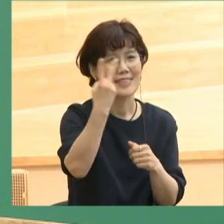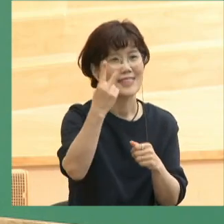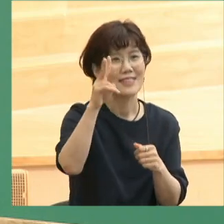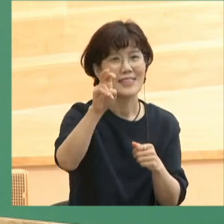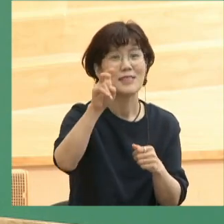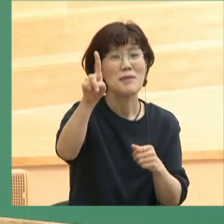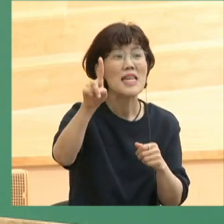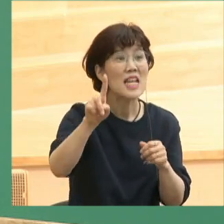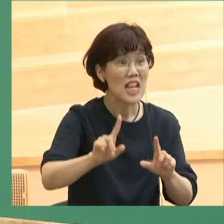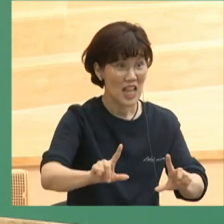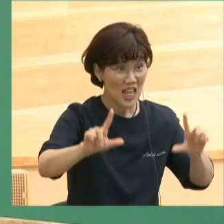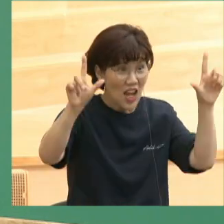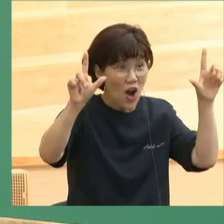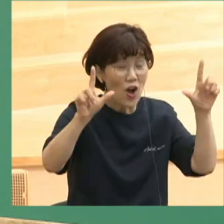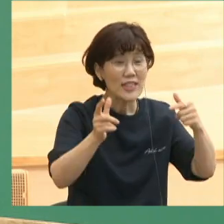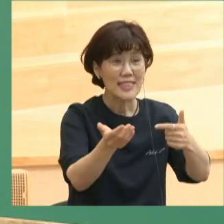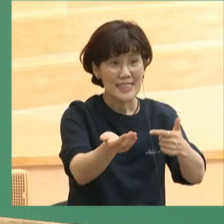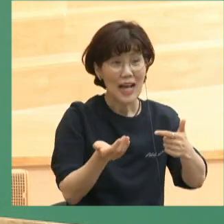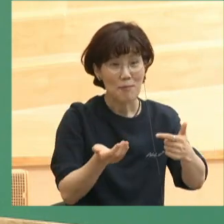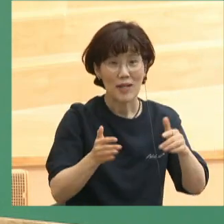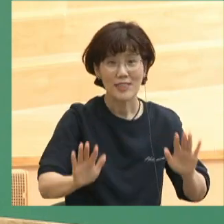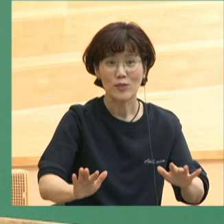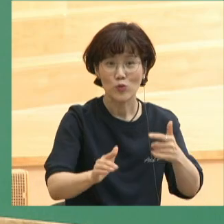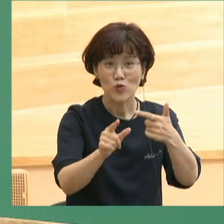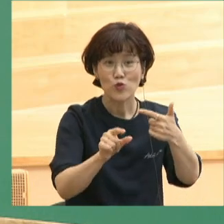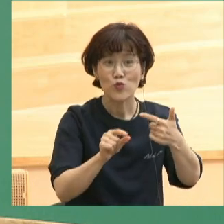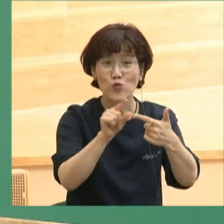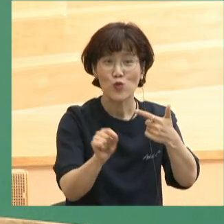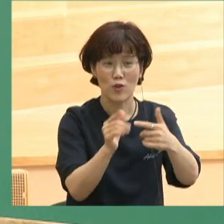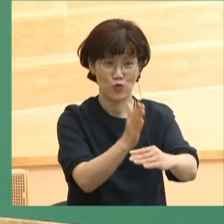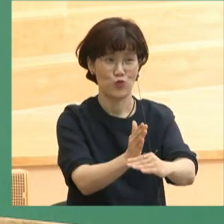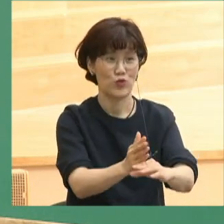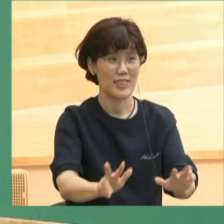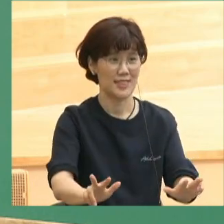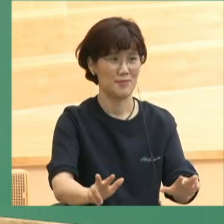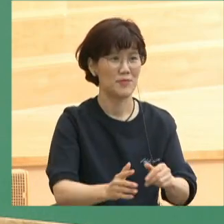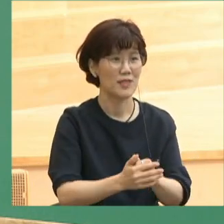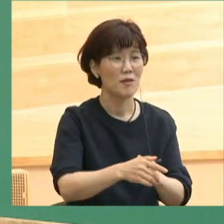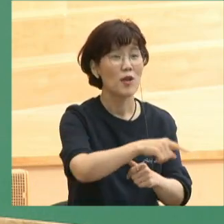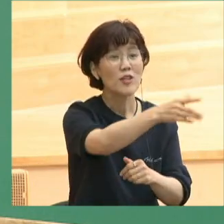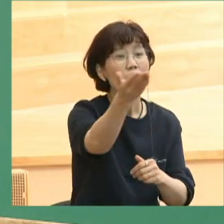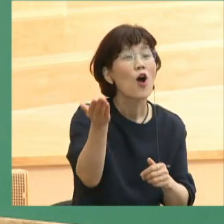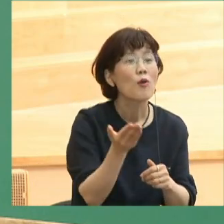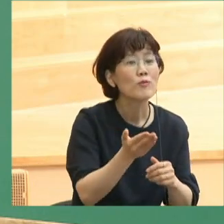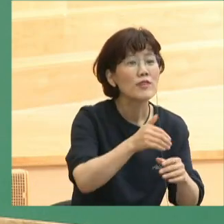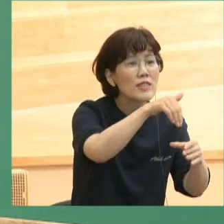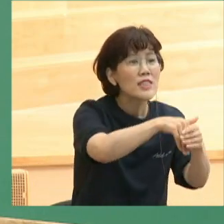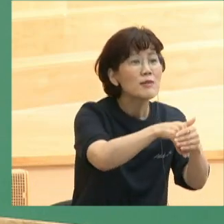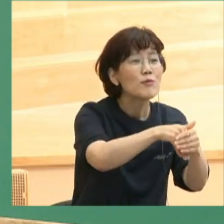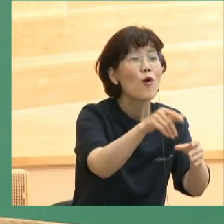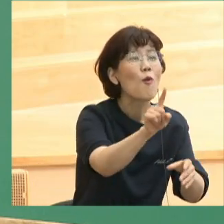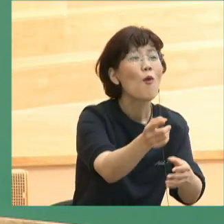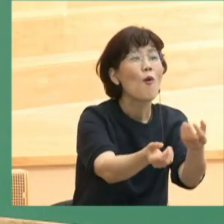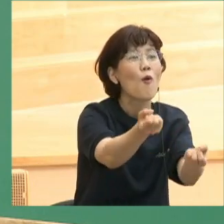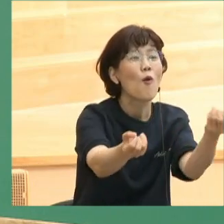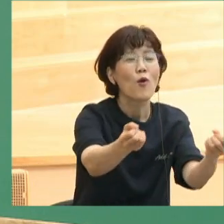2021년 상반기 지금 6월 중순이니까 뭘 심으셨나요 여러분?